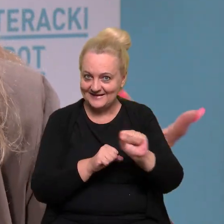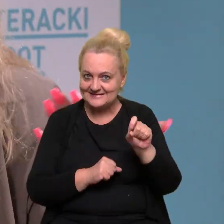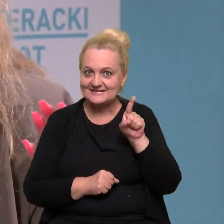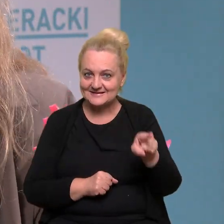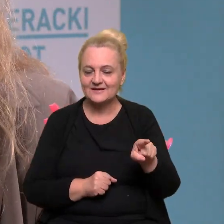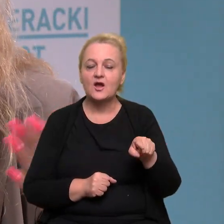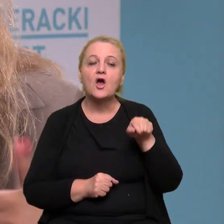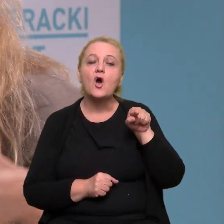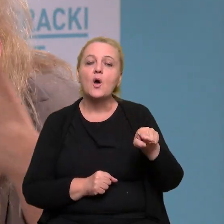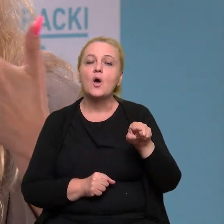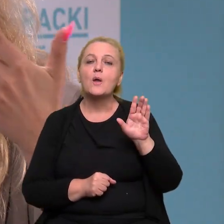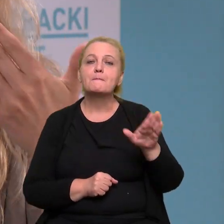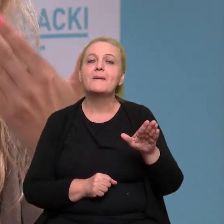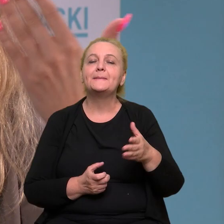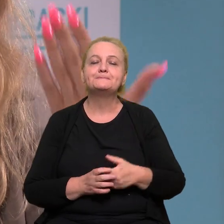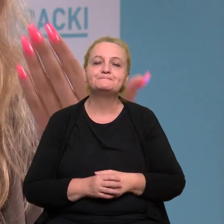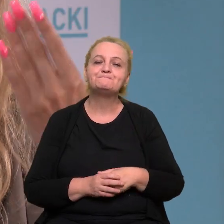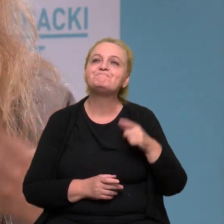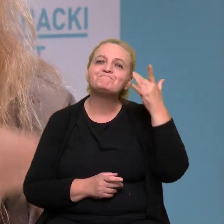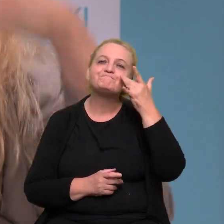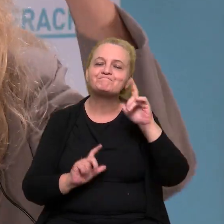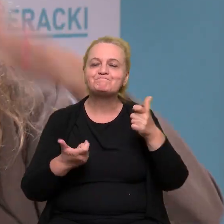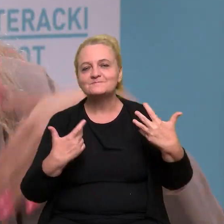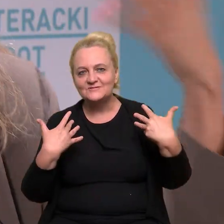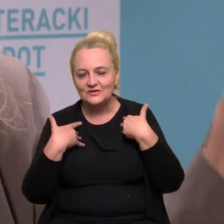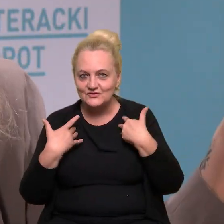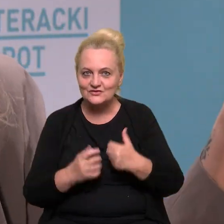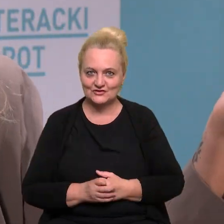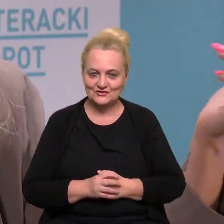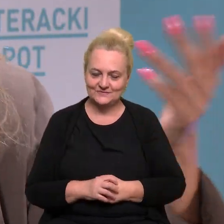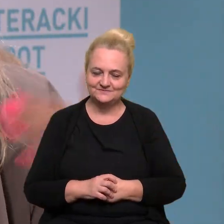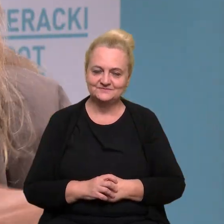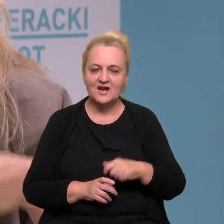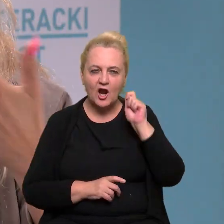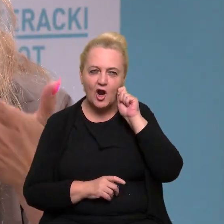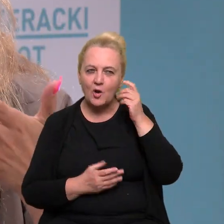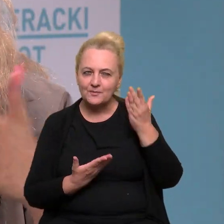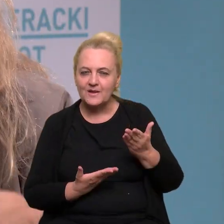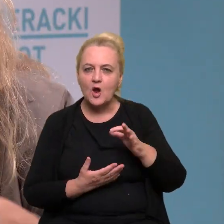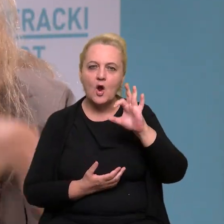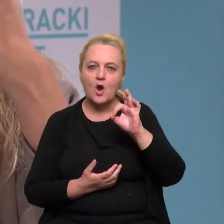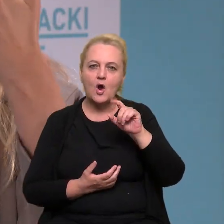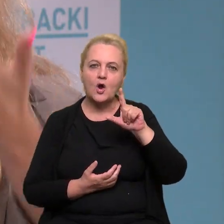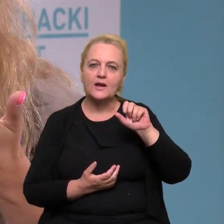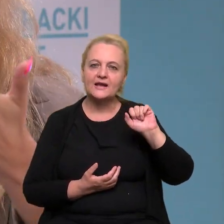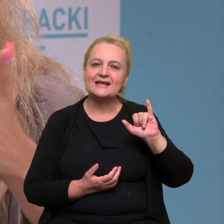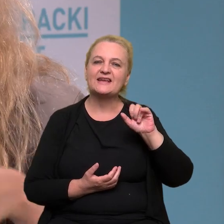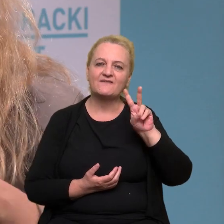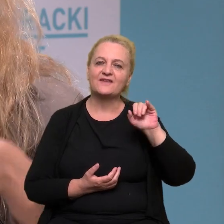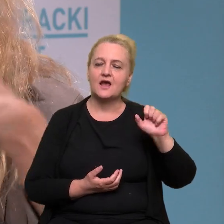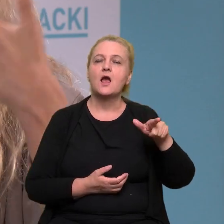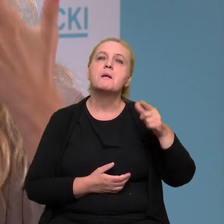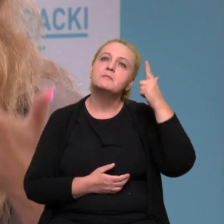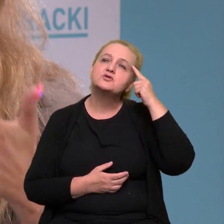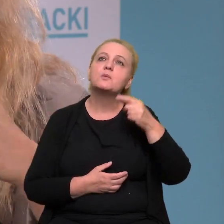Ona ma pewne wyobrażenie o życiu kobiety. Olivia po polsku myśli, że są